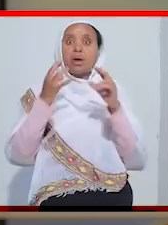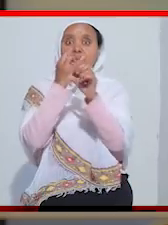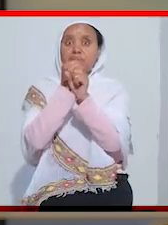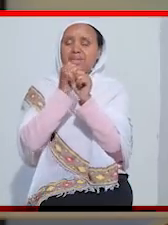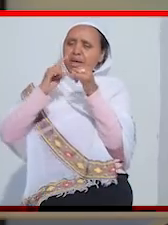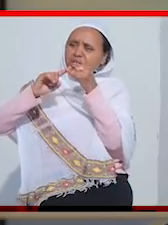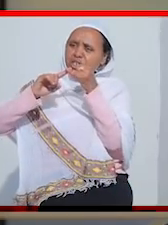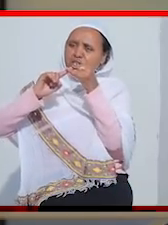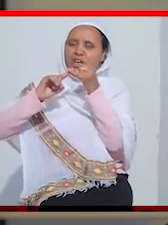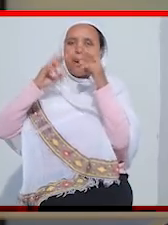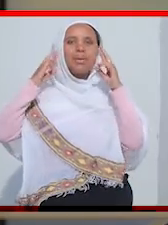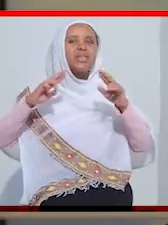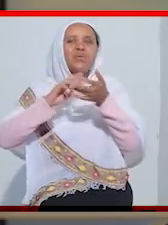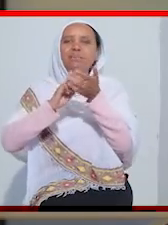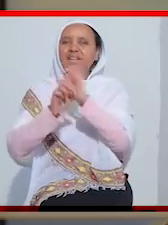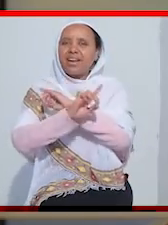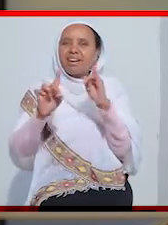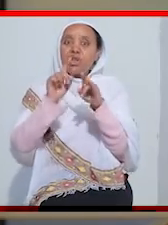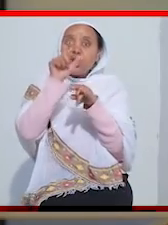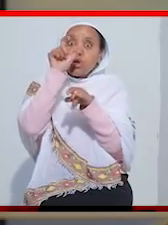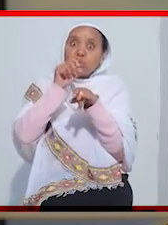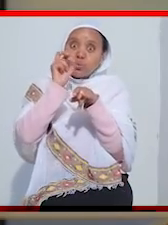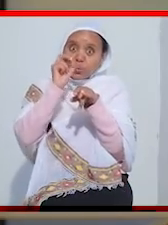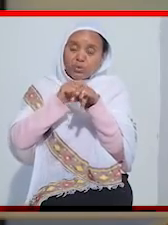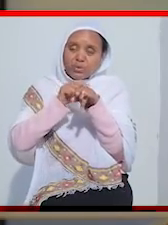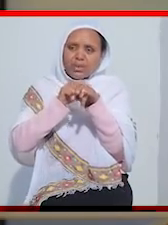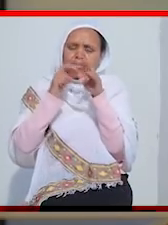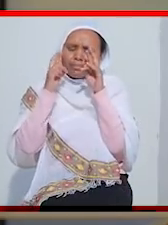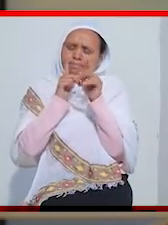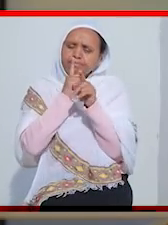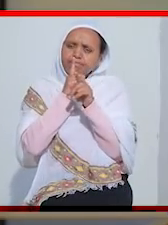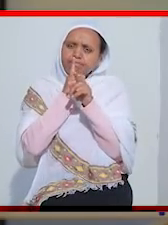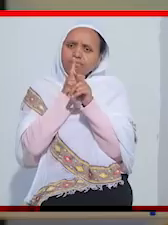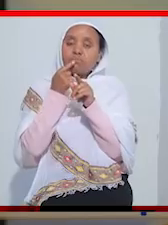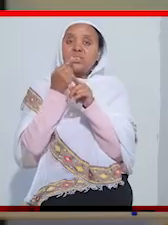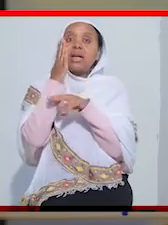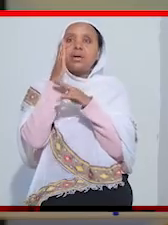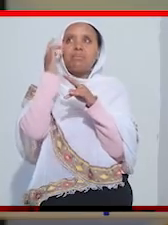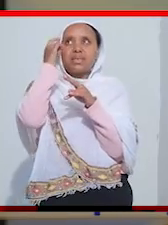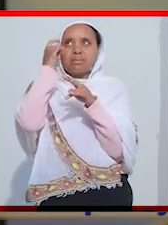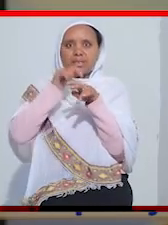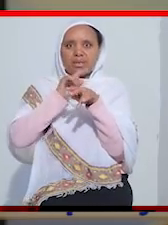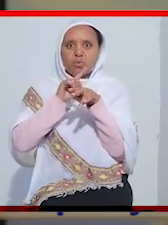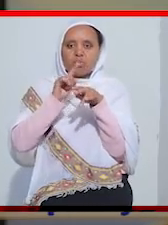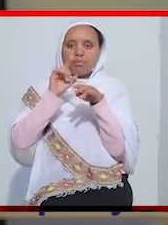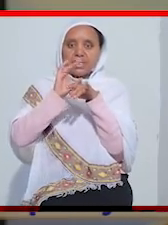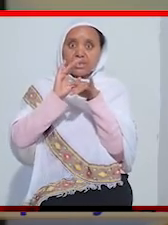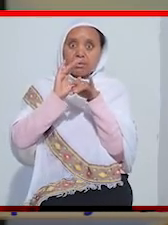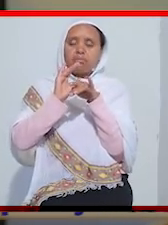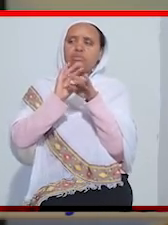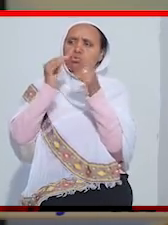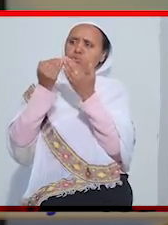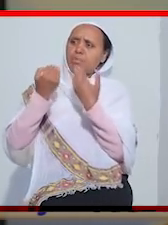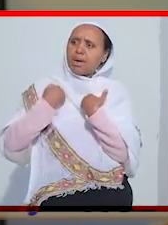ሁሉም ብህትውና የሚይዝበት ሰዓት ነው። የመጨረሻ ብህትውና አይደለም፣ ለተወሰኑ ጊዜ የሱባኤ የብህትውና ሰዓት የሚይዝበት ሰዓት ነው።